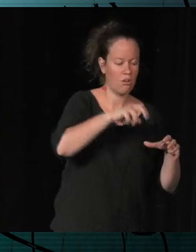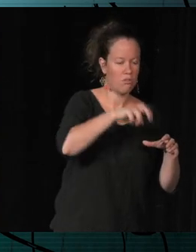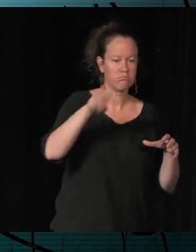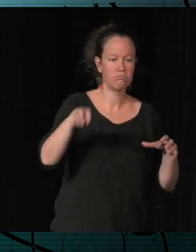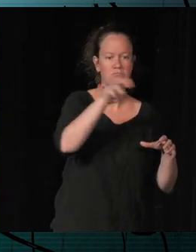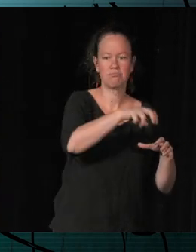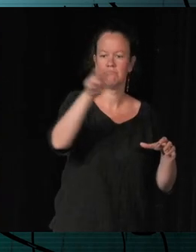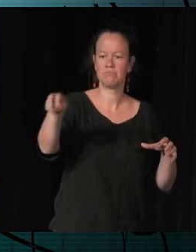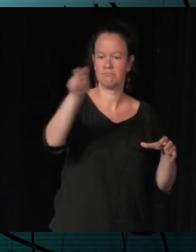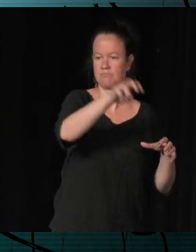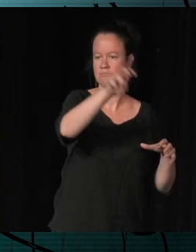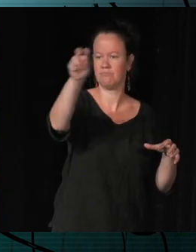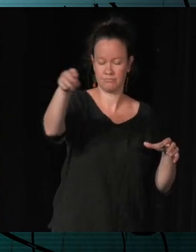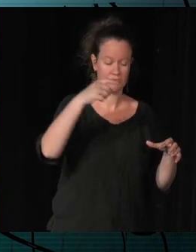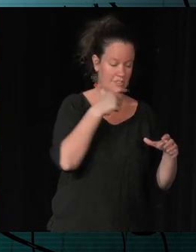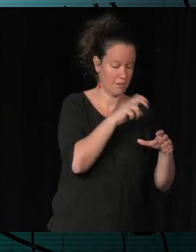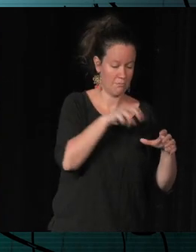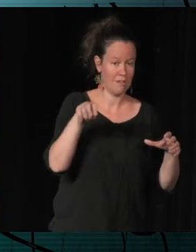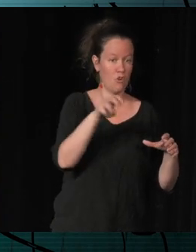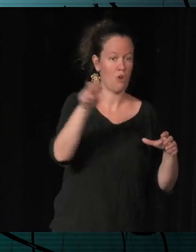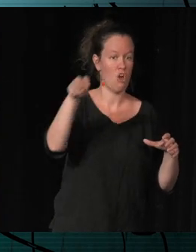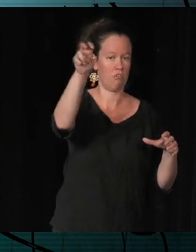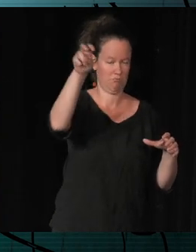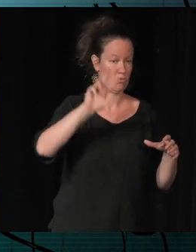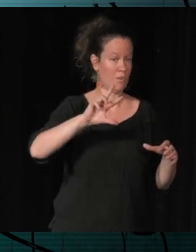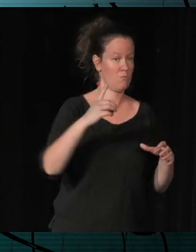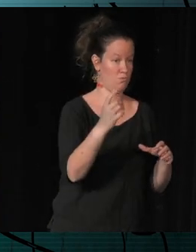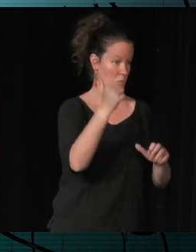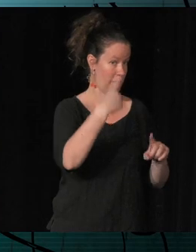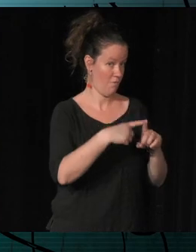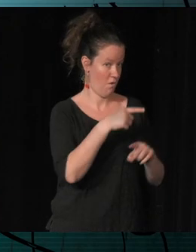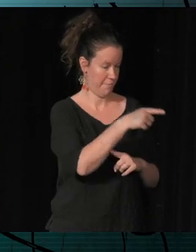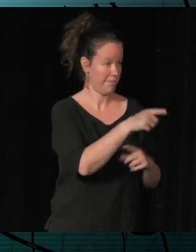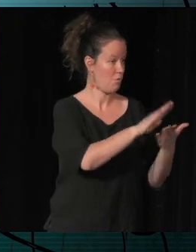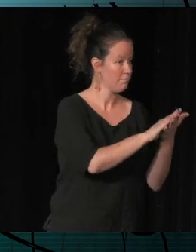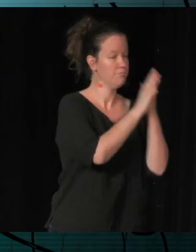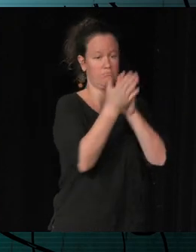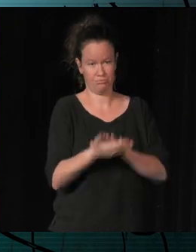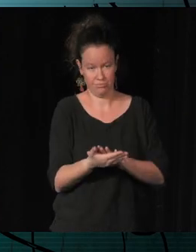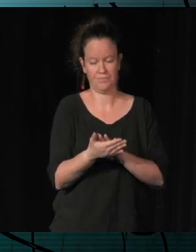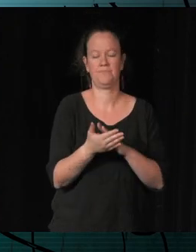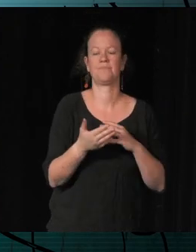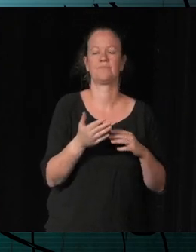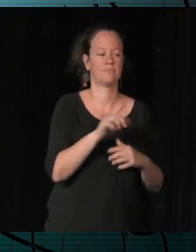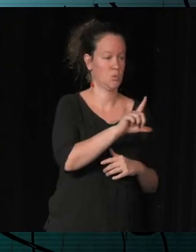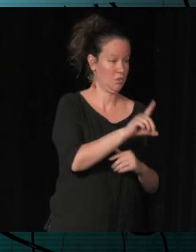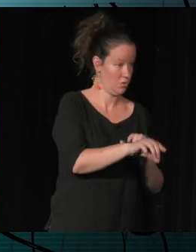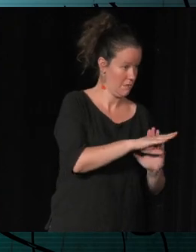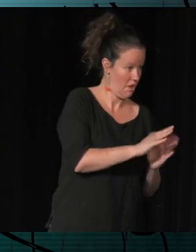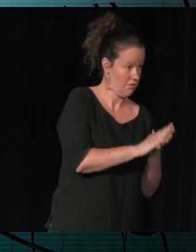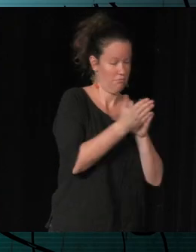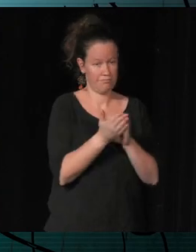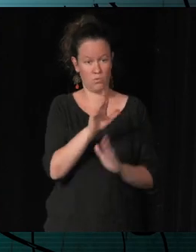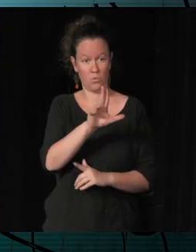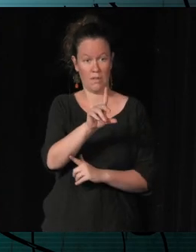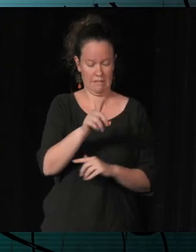3D qui qui a existé c'était sur Atari ST et donc j'ai fait la conversion de ce jeul-là et quand j'ai passé 6 mois là dans ce cube qui